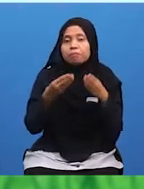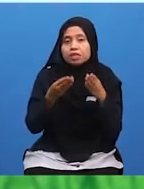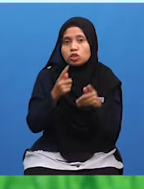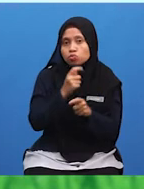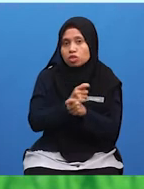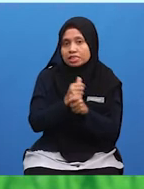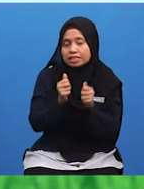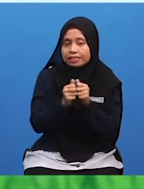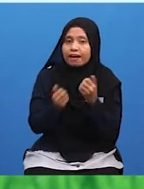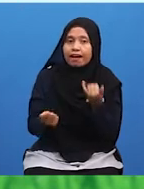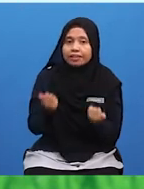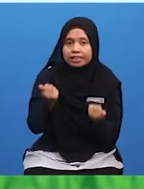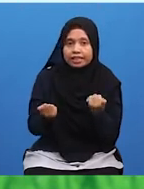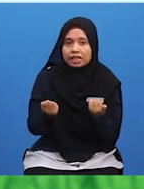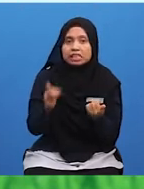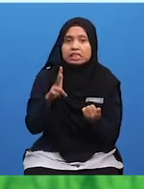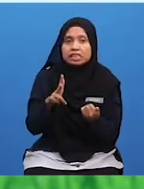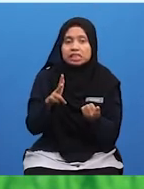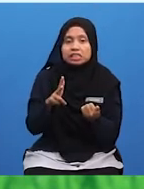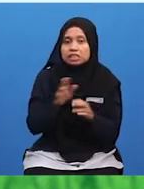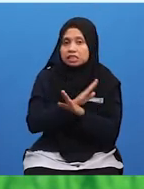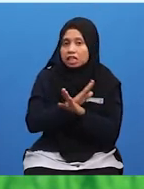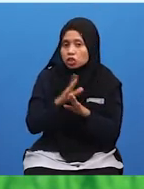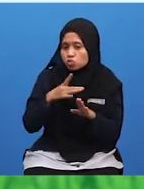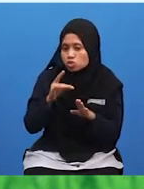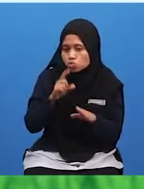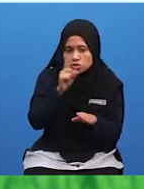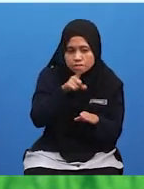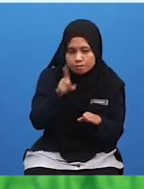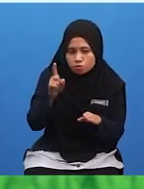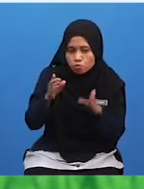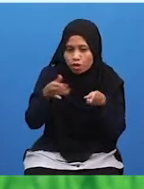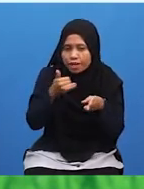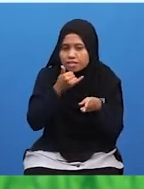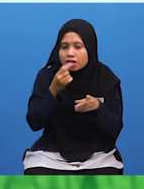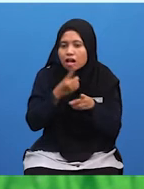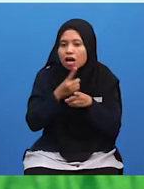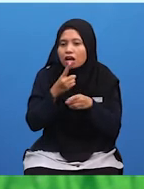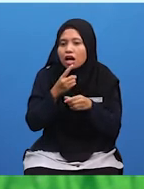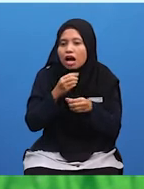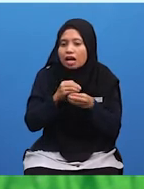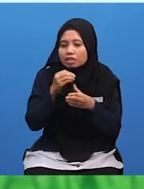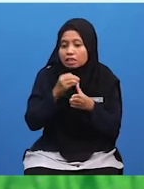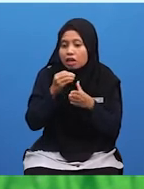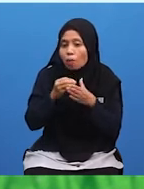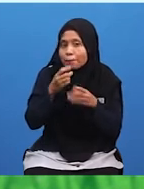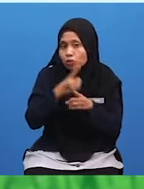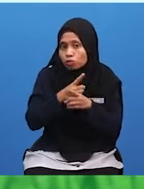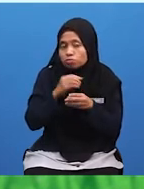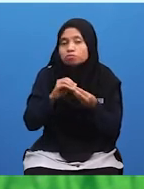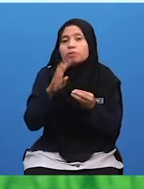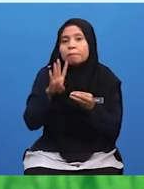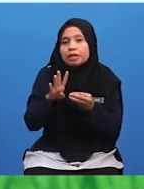tugasan dengan adil. Ketiga, tidak menuduh seseorang tanpa usul periksa.